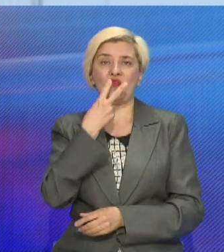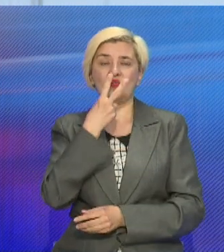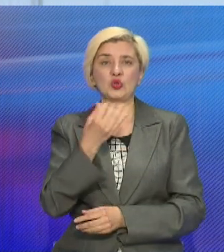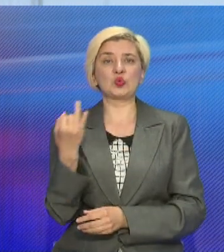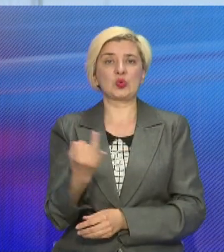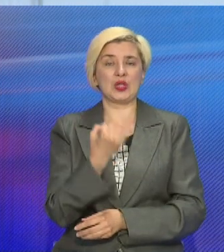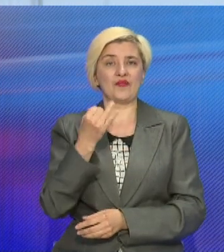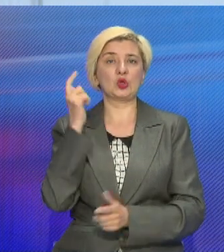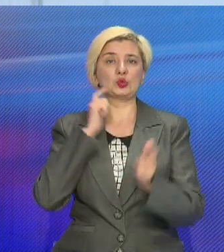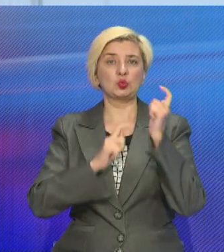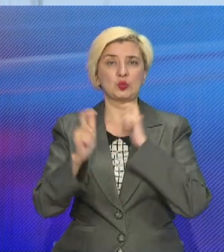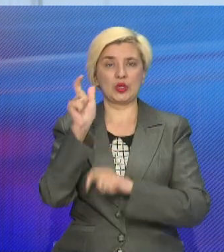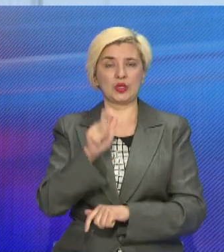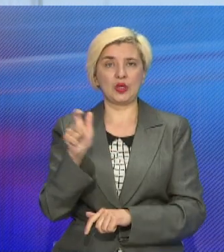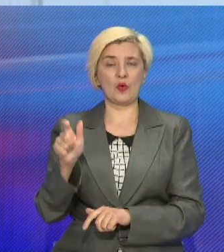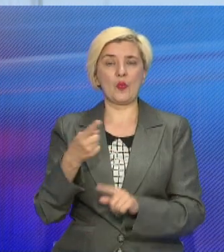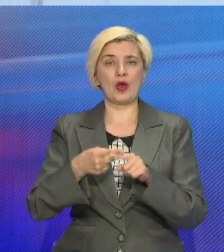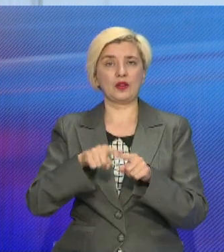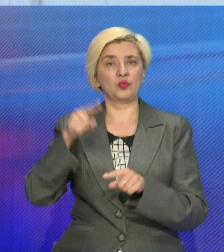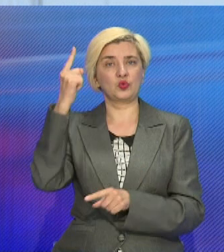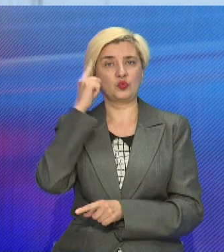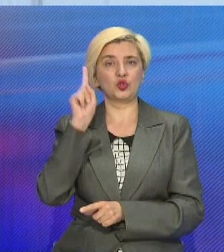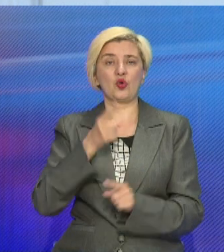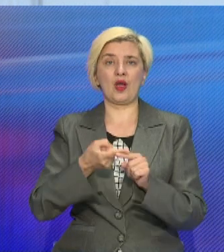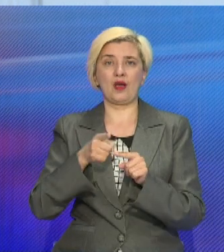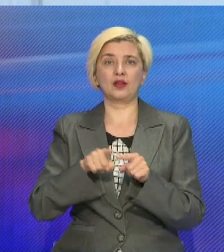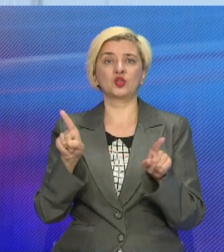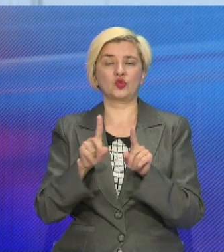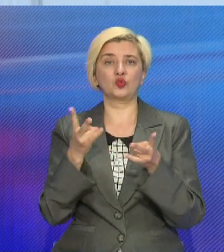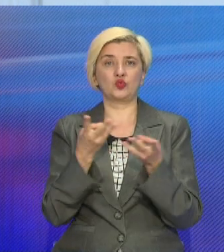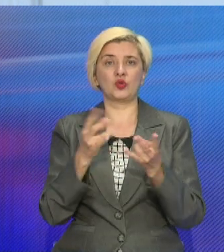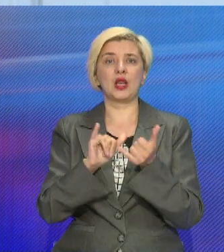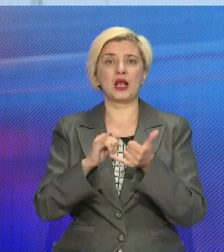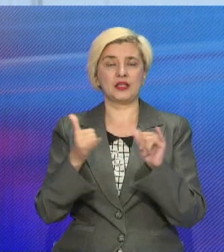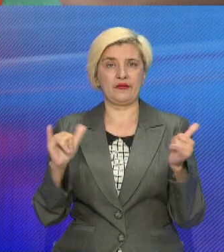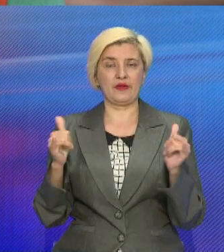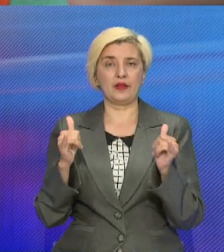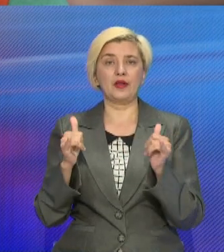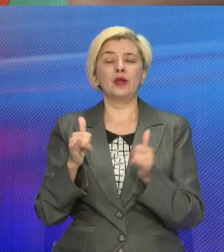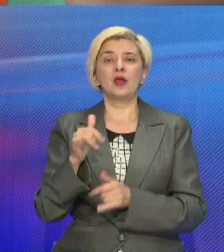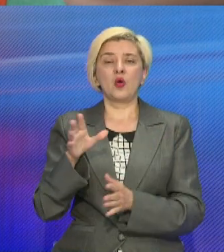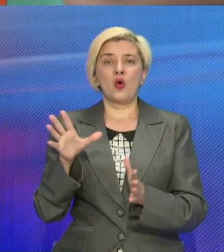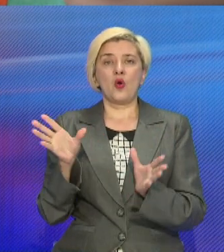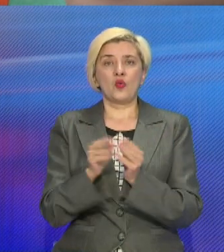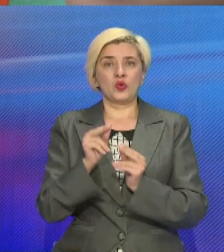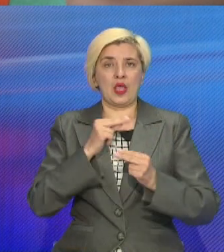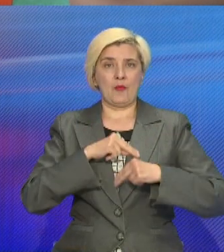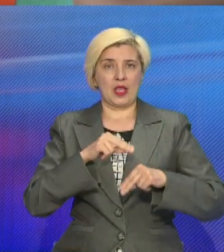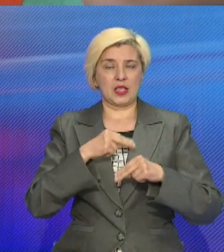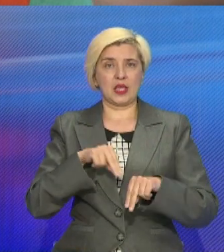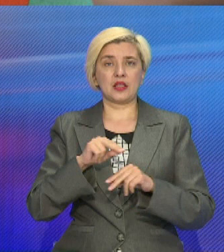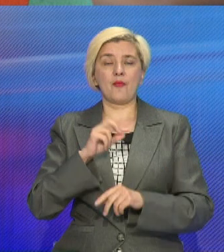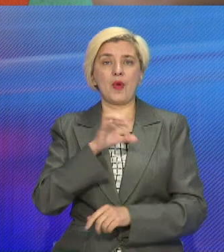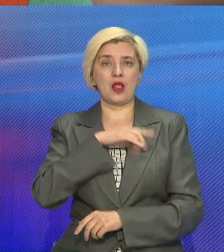затекавленность студентов, тому думаю, что это то, что треба просовывать и стимулировать. Взаимодействие белорусских и бразильских студентов